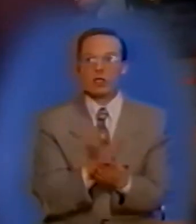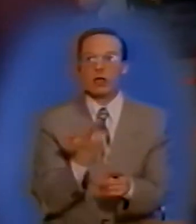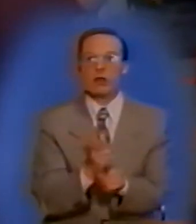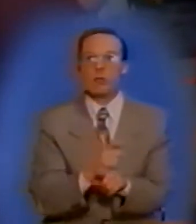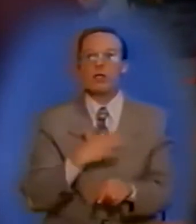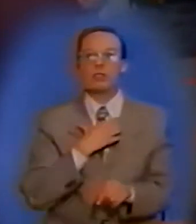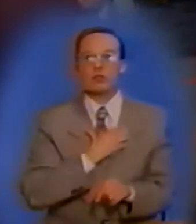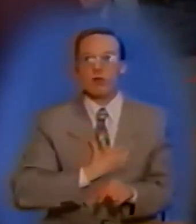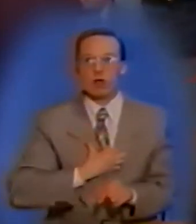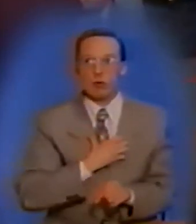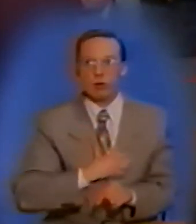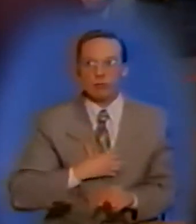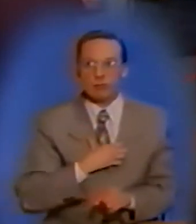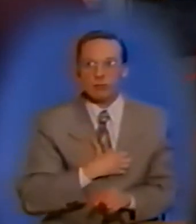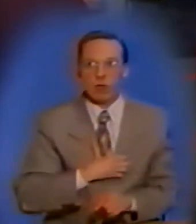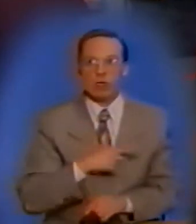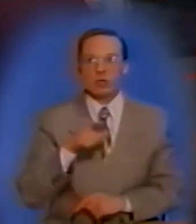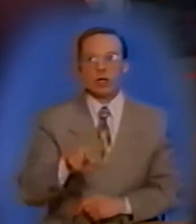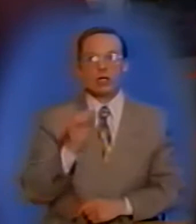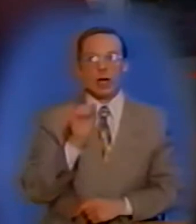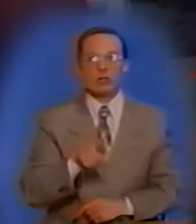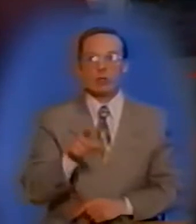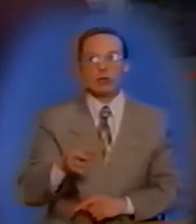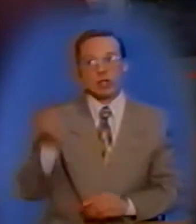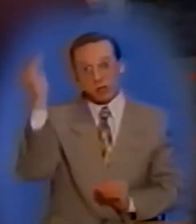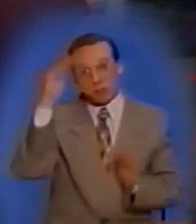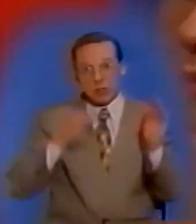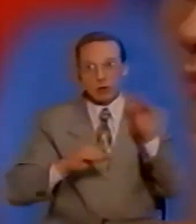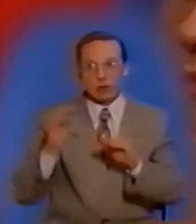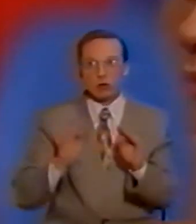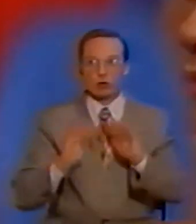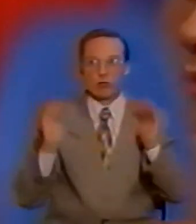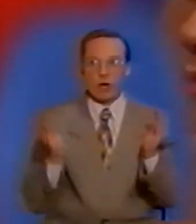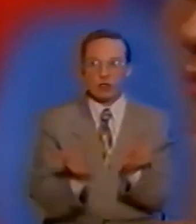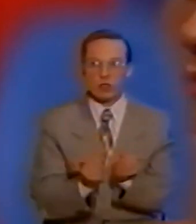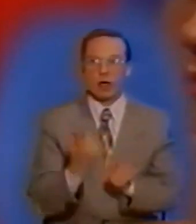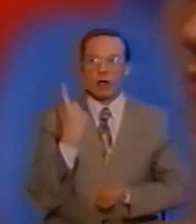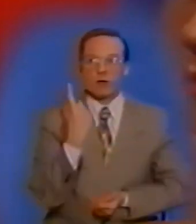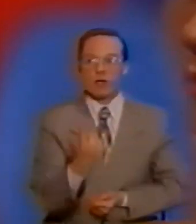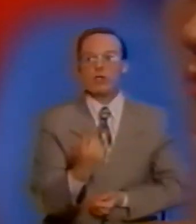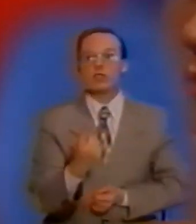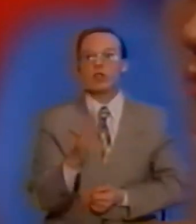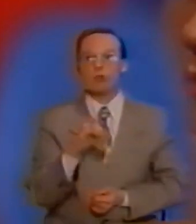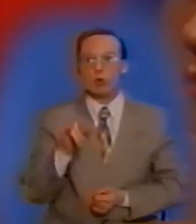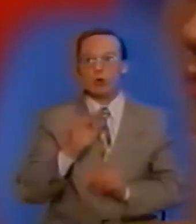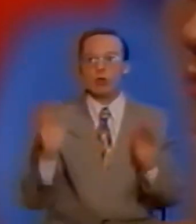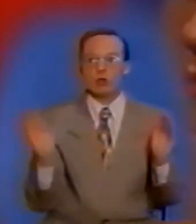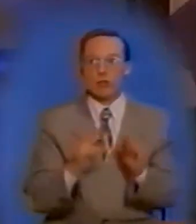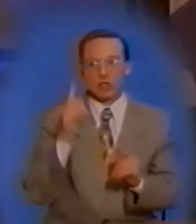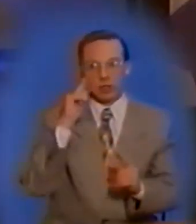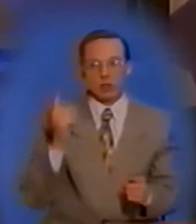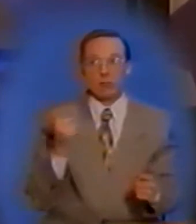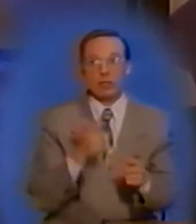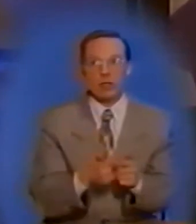svarbu, kad tas galima būtų tuos mitus sumažinti. Ar vienas iš būdų sumažinti tiems mitams